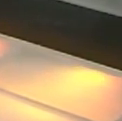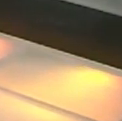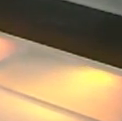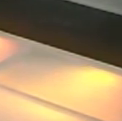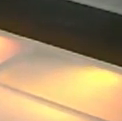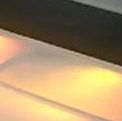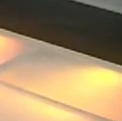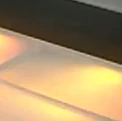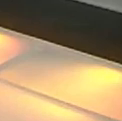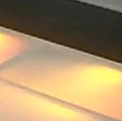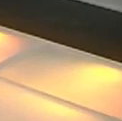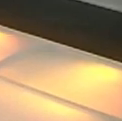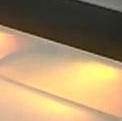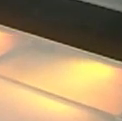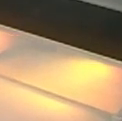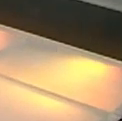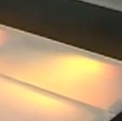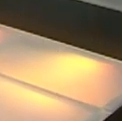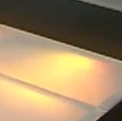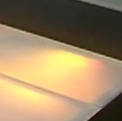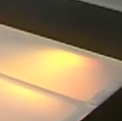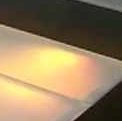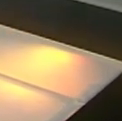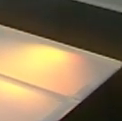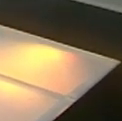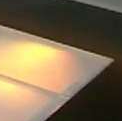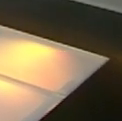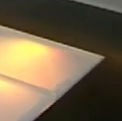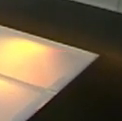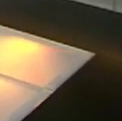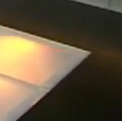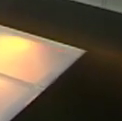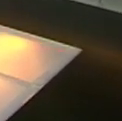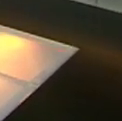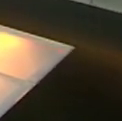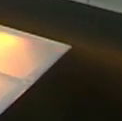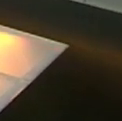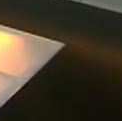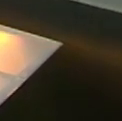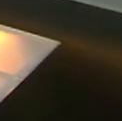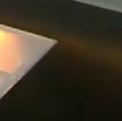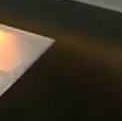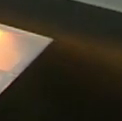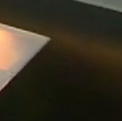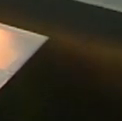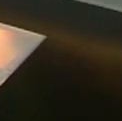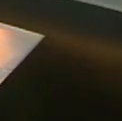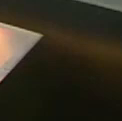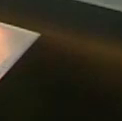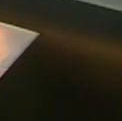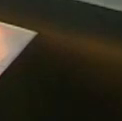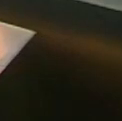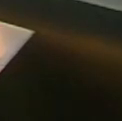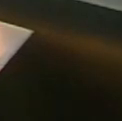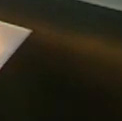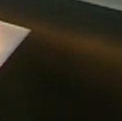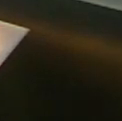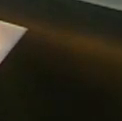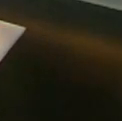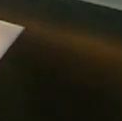sejak beberapa penggal yang lalu akan ditentang oleh calon daripada pakatan harapan perikatan nasional dan juga seorang